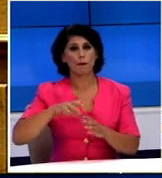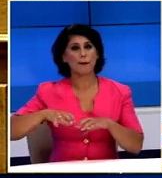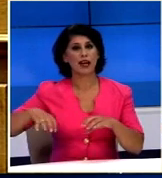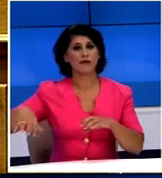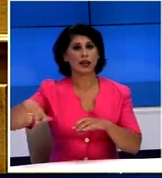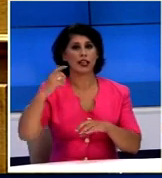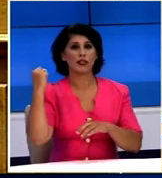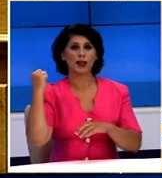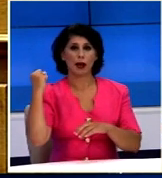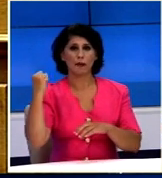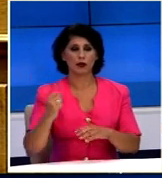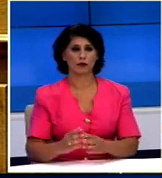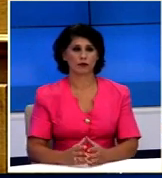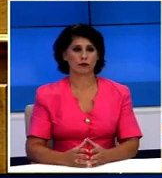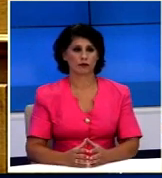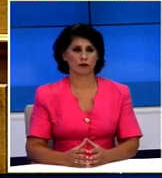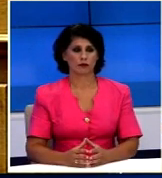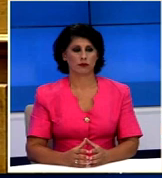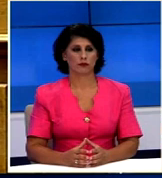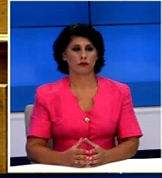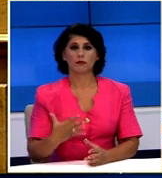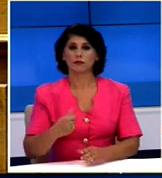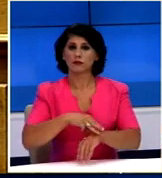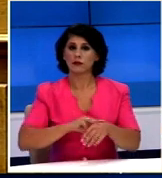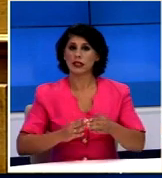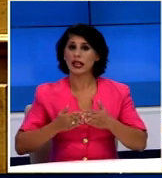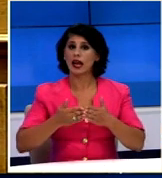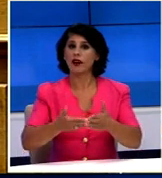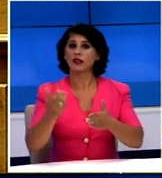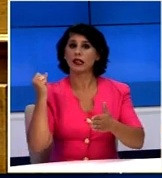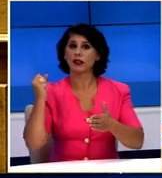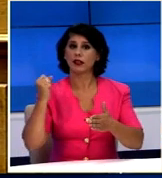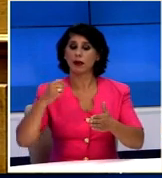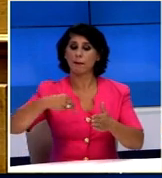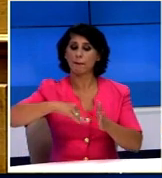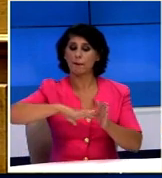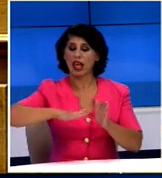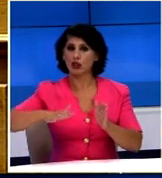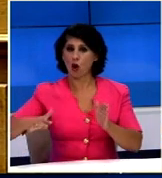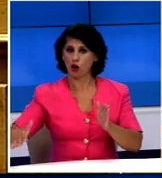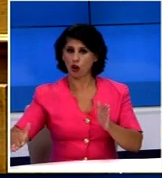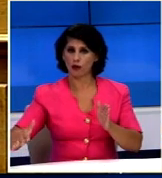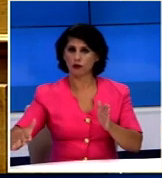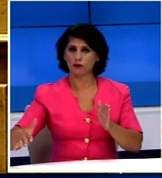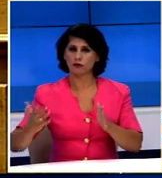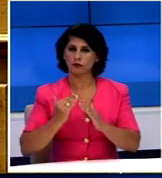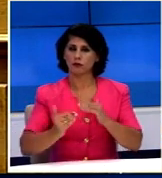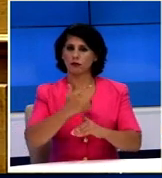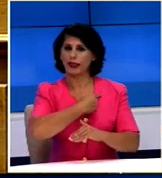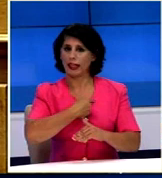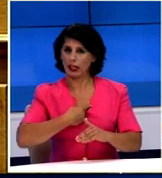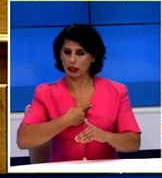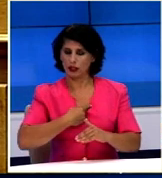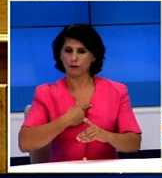δύναμης, να καταστεί ναυτική δύναμη στη Μεσόγειο, με έναν ηγέτη ο